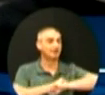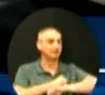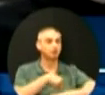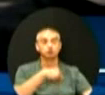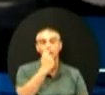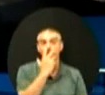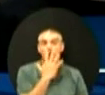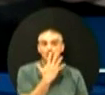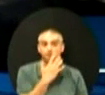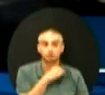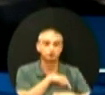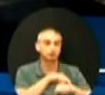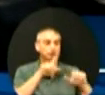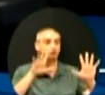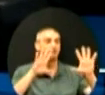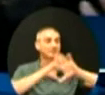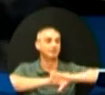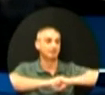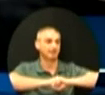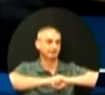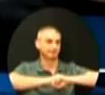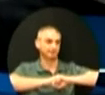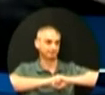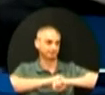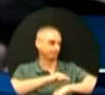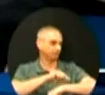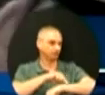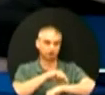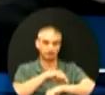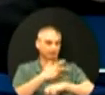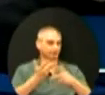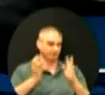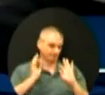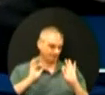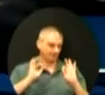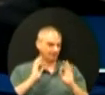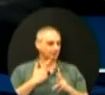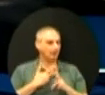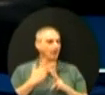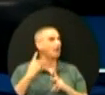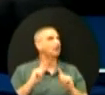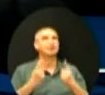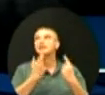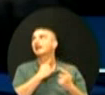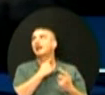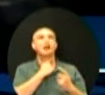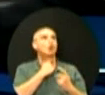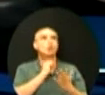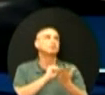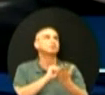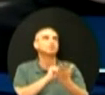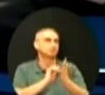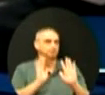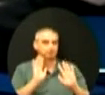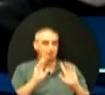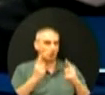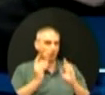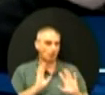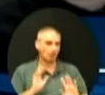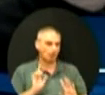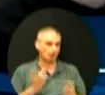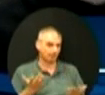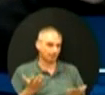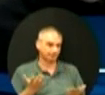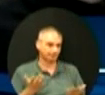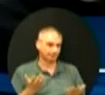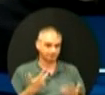יום חמישי, 19:00, שעה שבאמת שמורה למקרה חירום שטפו טפו, לשמחתנו לא קורים